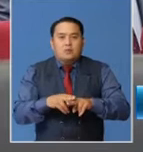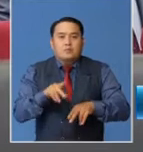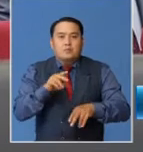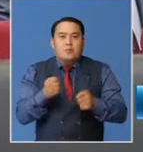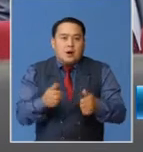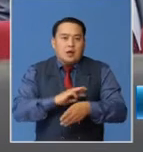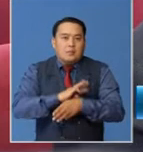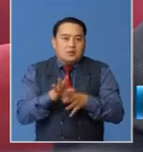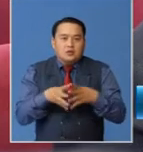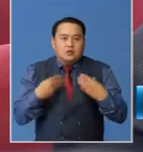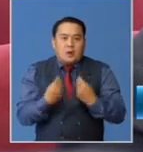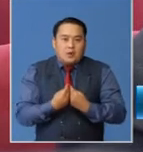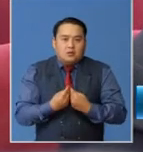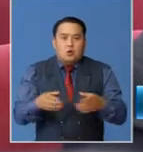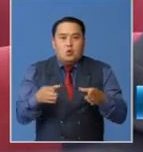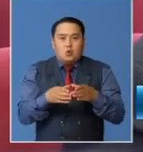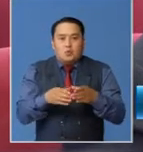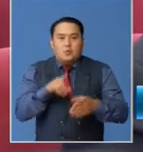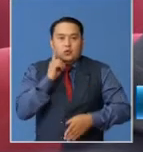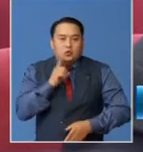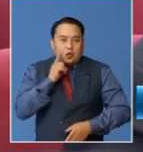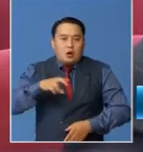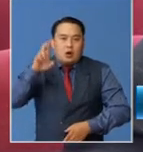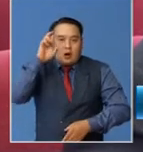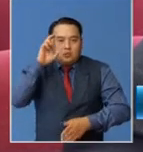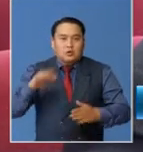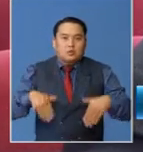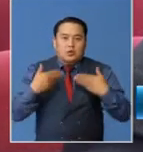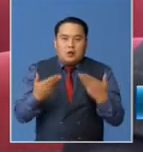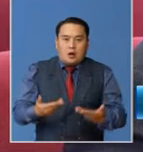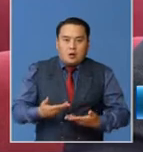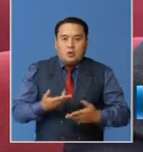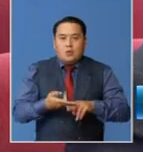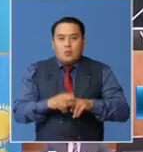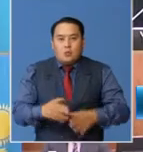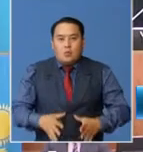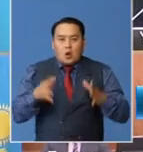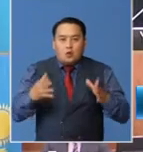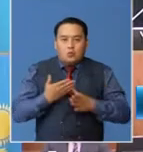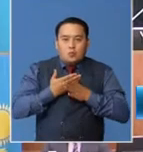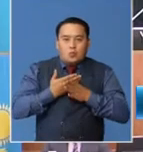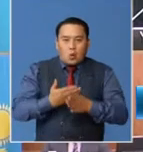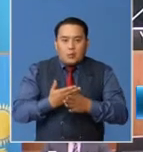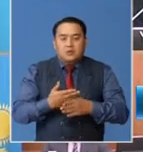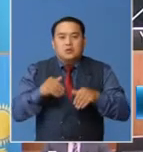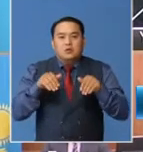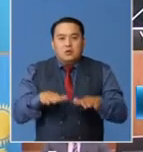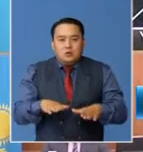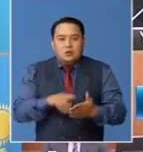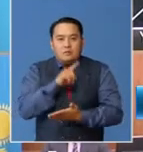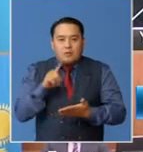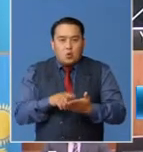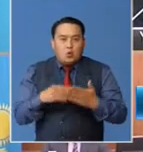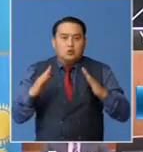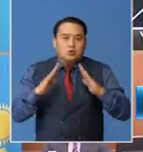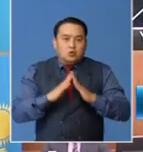из малообеспеченных семей и асоциальные группы молодежи. Государство предлагает им комплексную помощь, как при решении